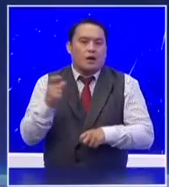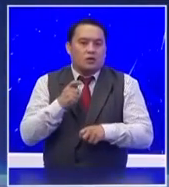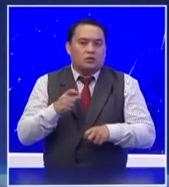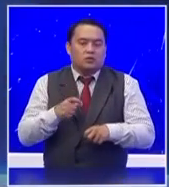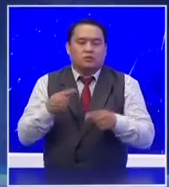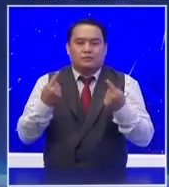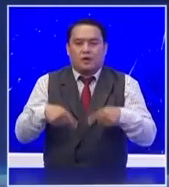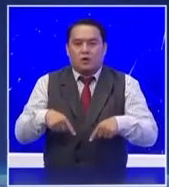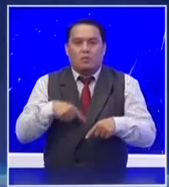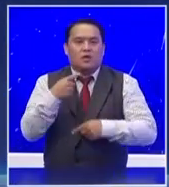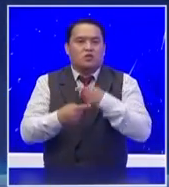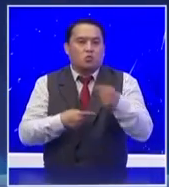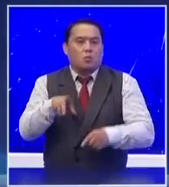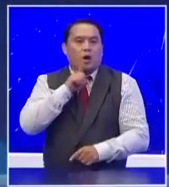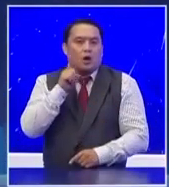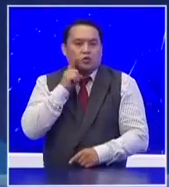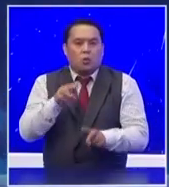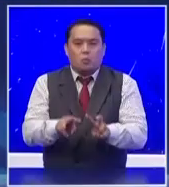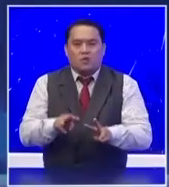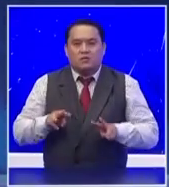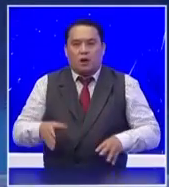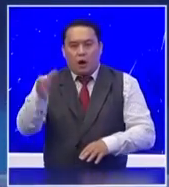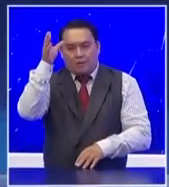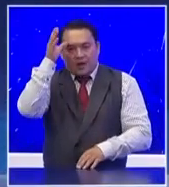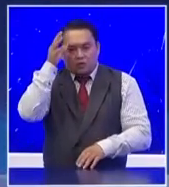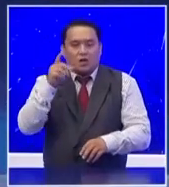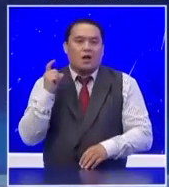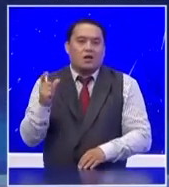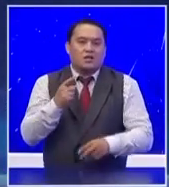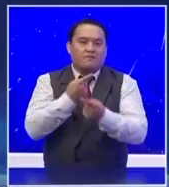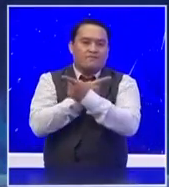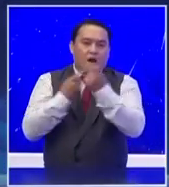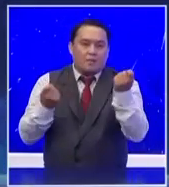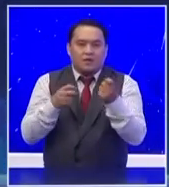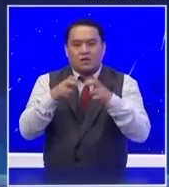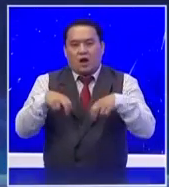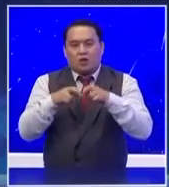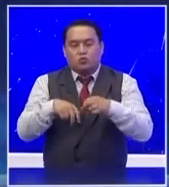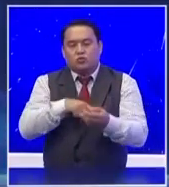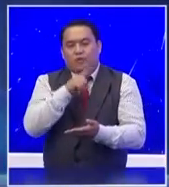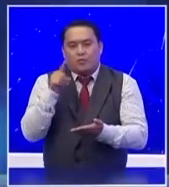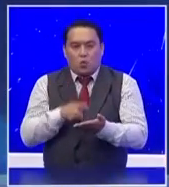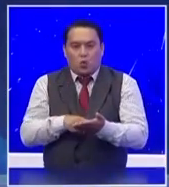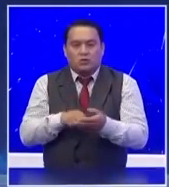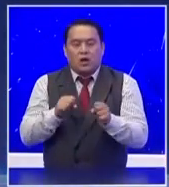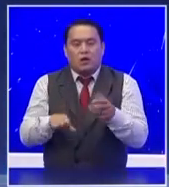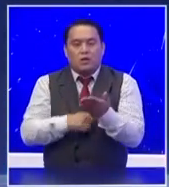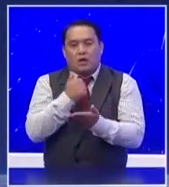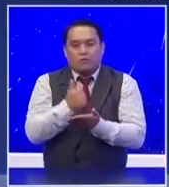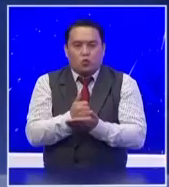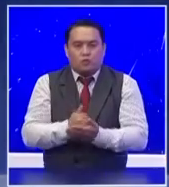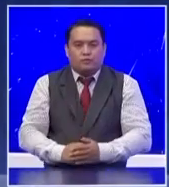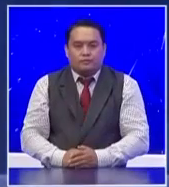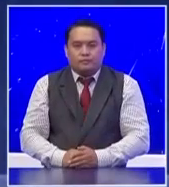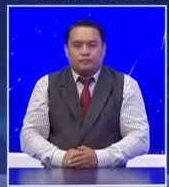просвещения подрастающего поколения. Министерство образования, экологии, информации должны рассматривать эту задачу как приоритетную.